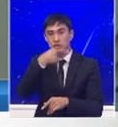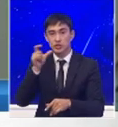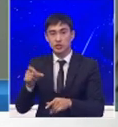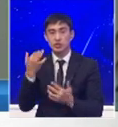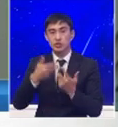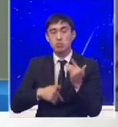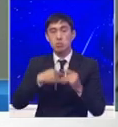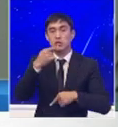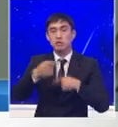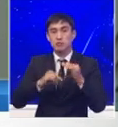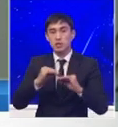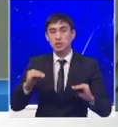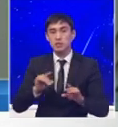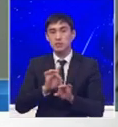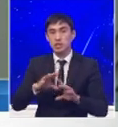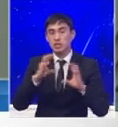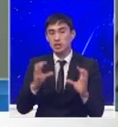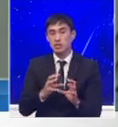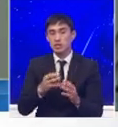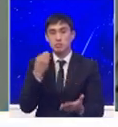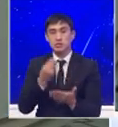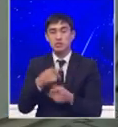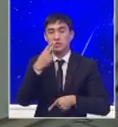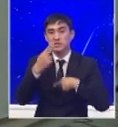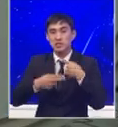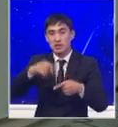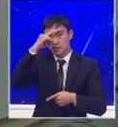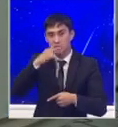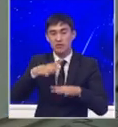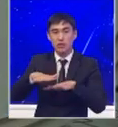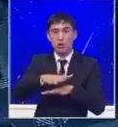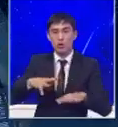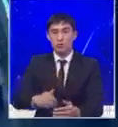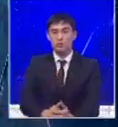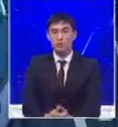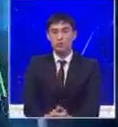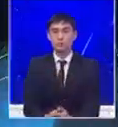среди подрастающего поколения, сохранение бесценного наследия казахского народа.